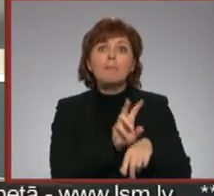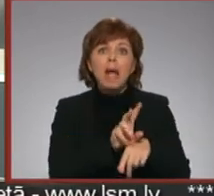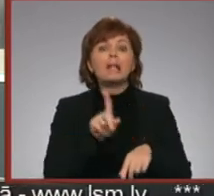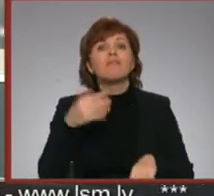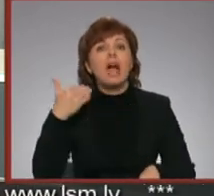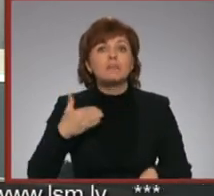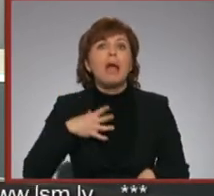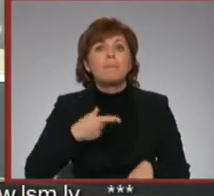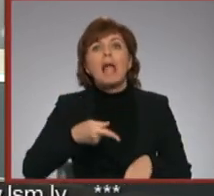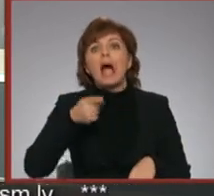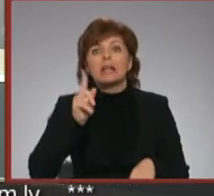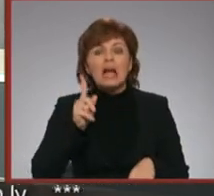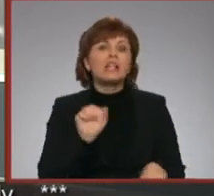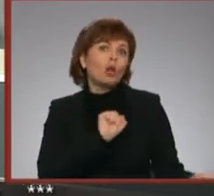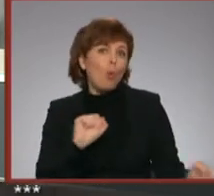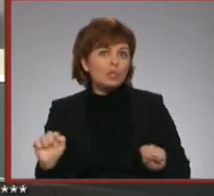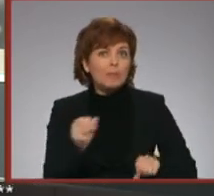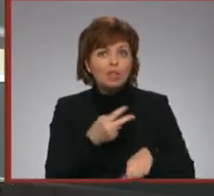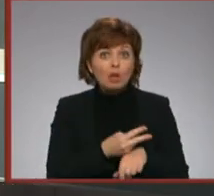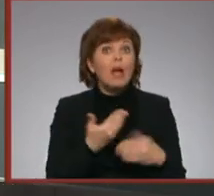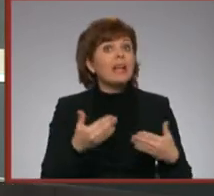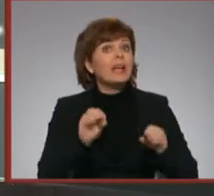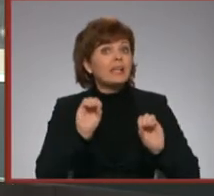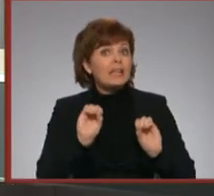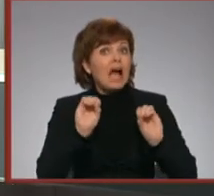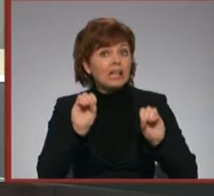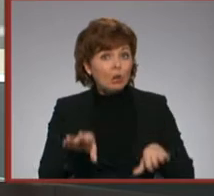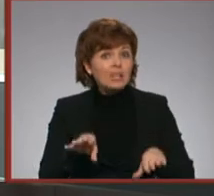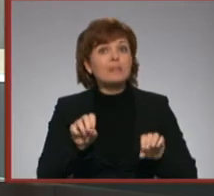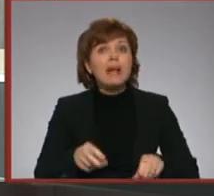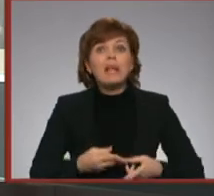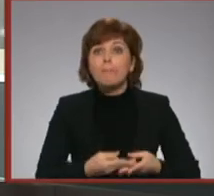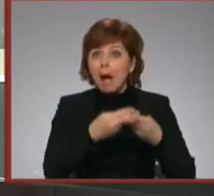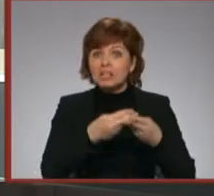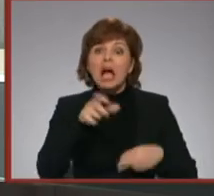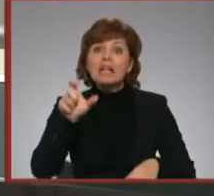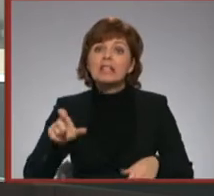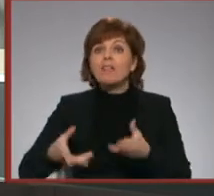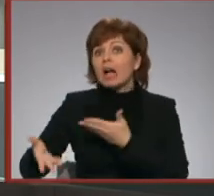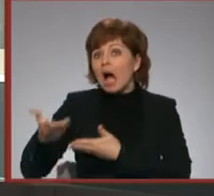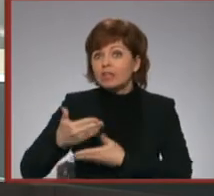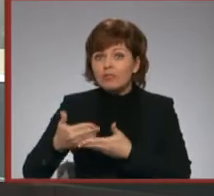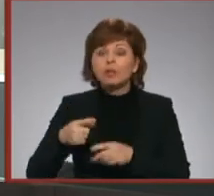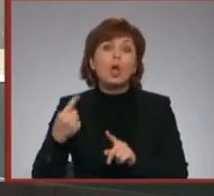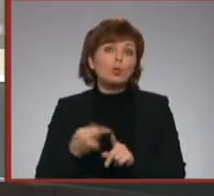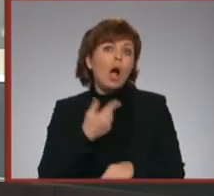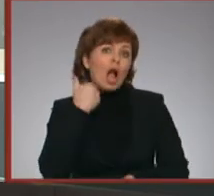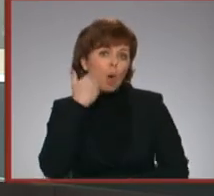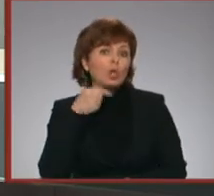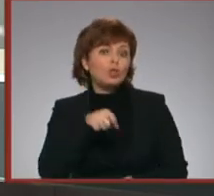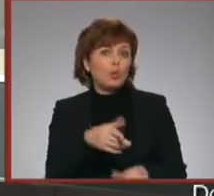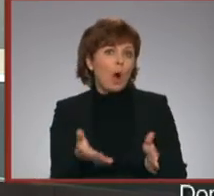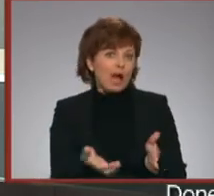kustību traucējumiem. Un arī šobrīd, kad ierīkot speciāli pacēlāji, cilvēki ar invaliditāti joprojām kautrējas tos